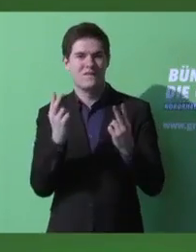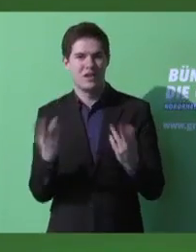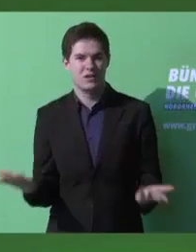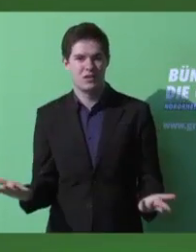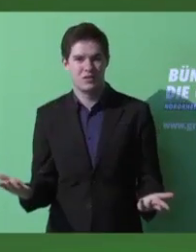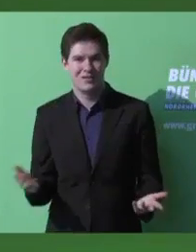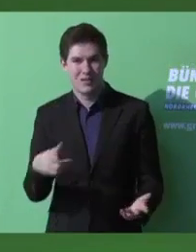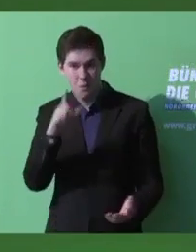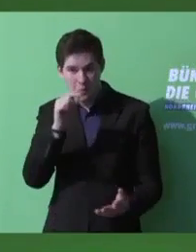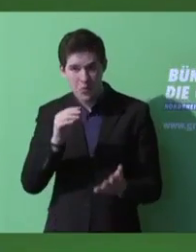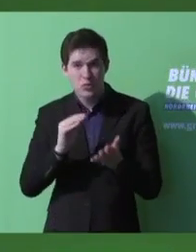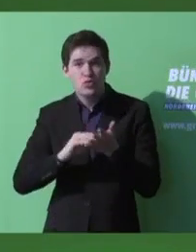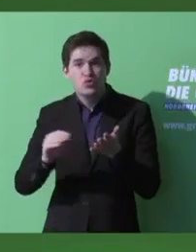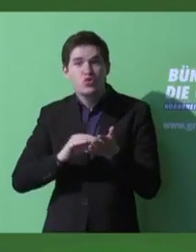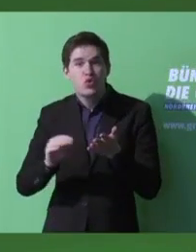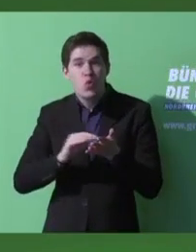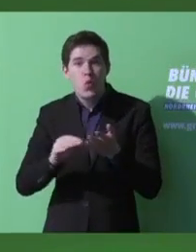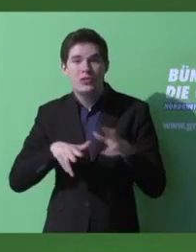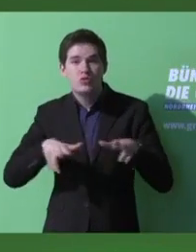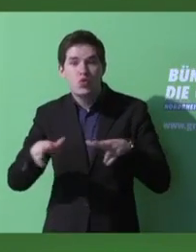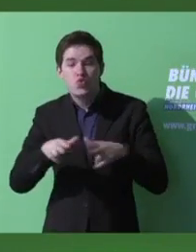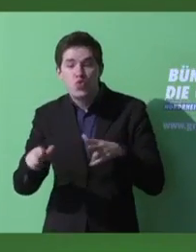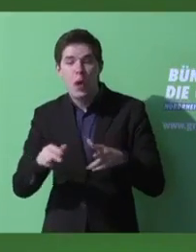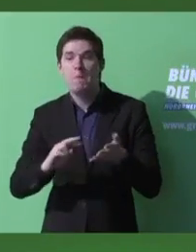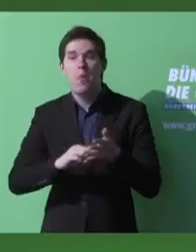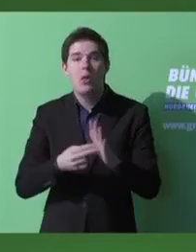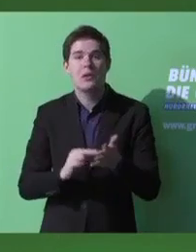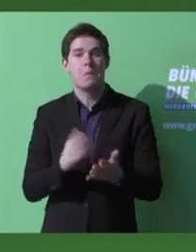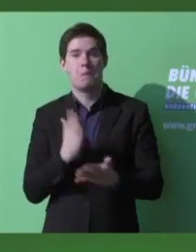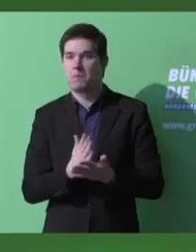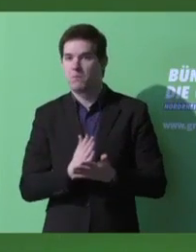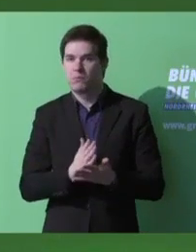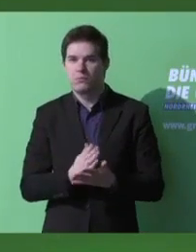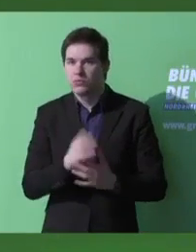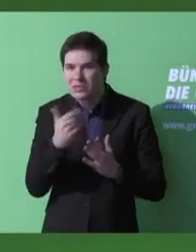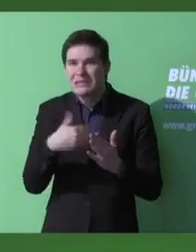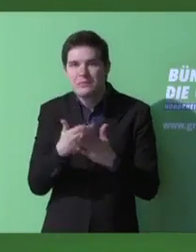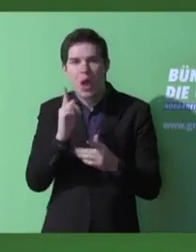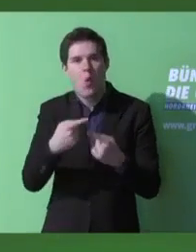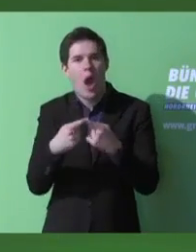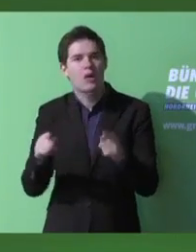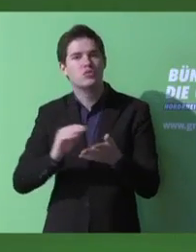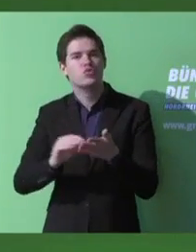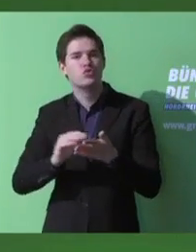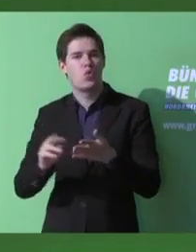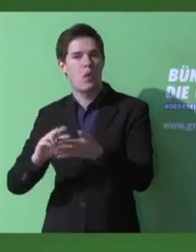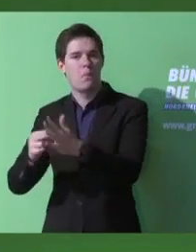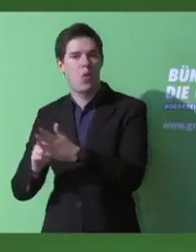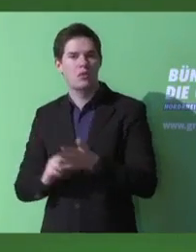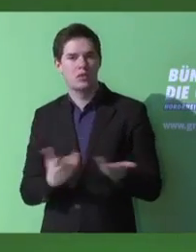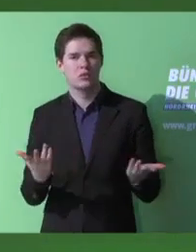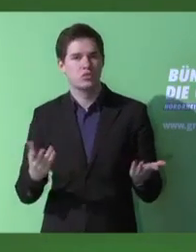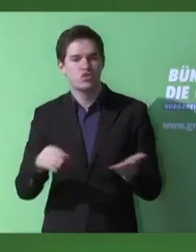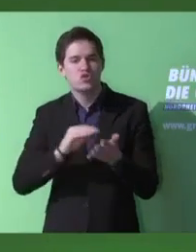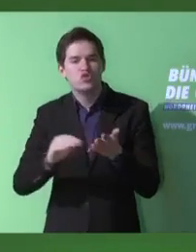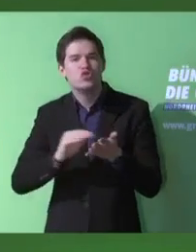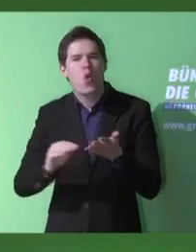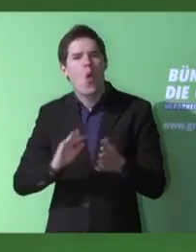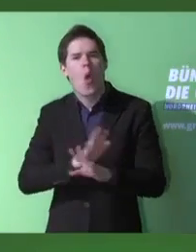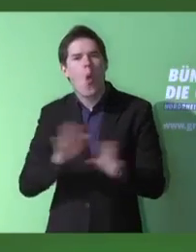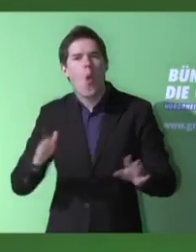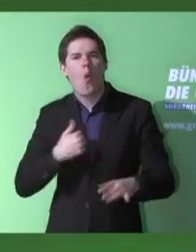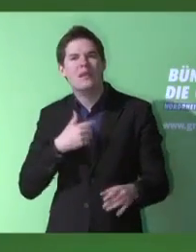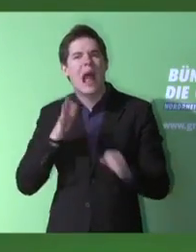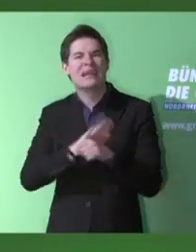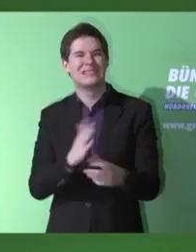nur Schulstrukturpolitik, sondern wir machen ja auch andere Schulpolitik. Wir weiten die Arbeit Schulen ohne Rassismus, Schulen